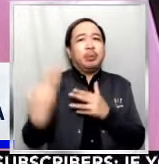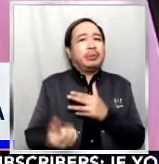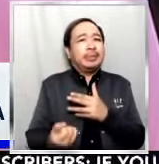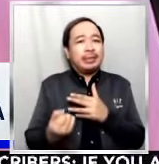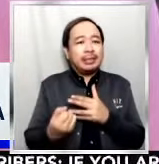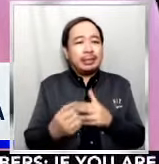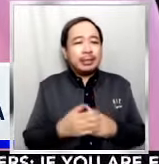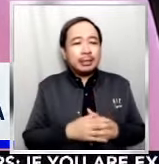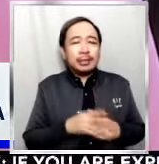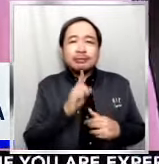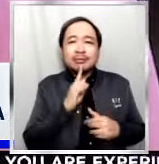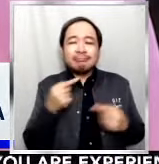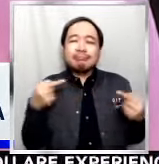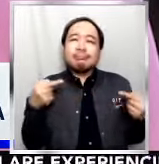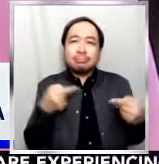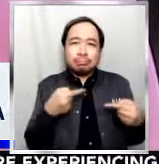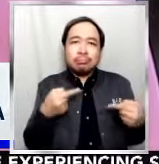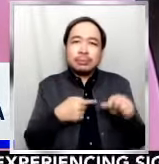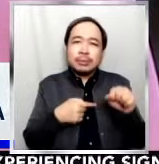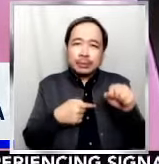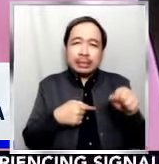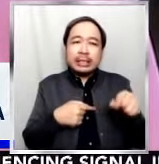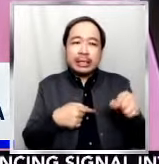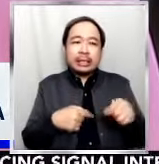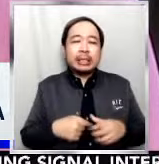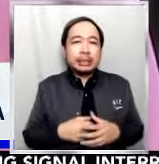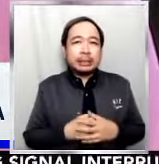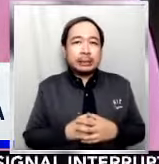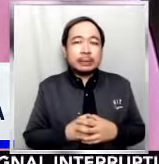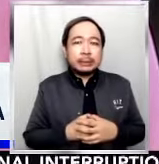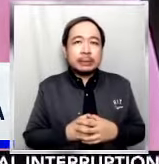dito? Ganyan.